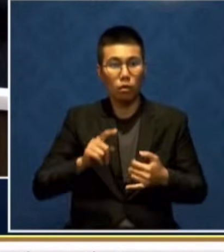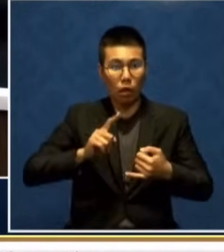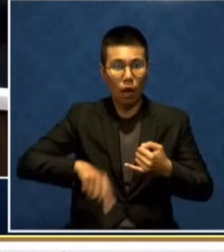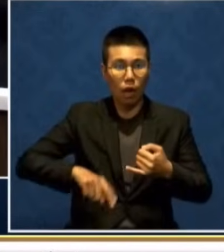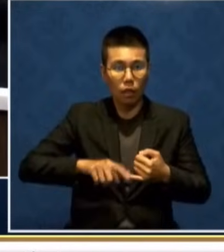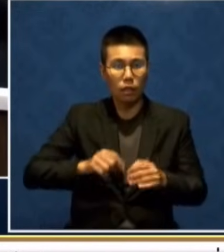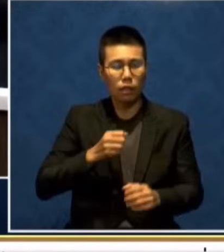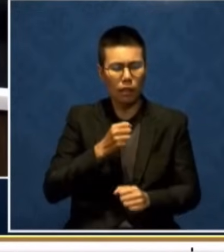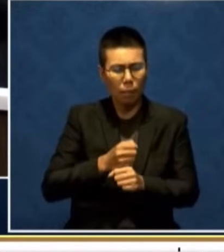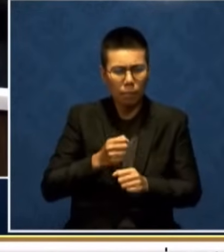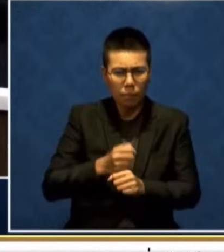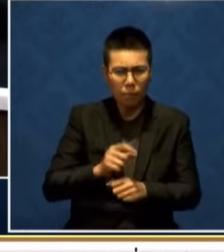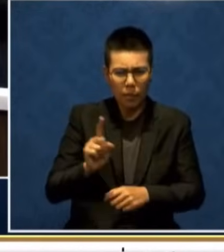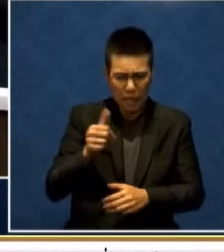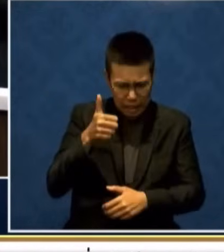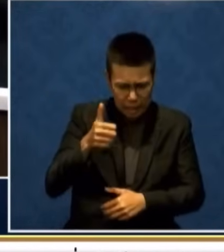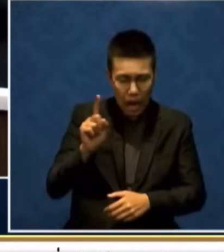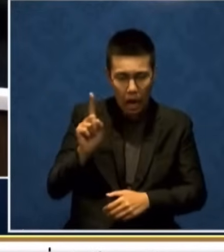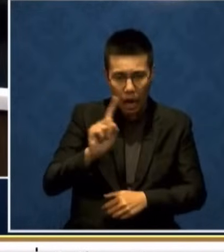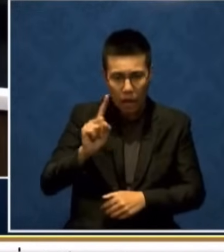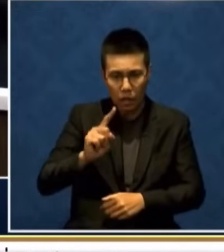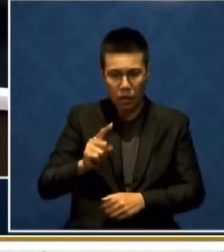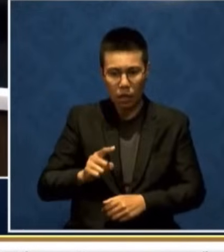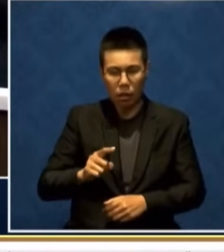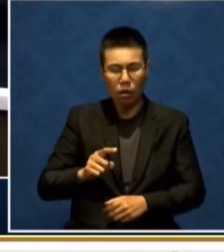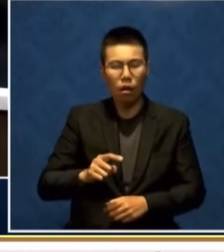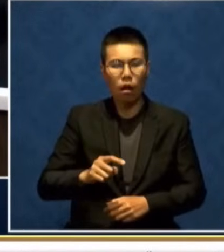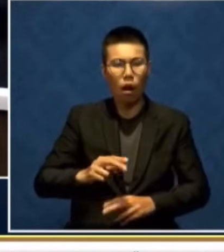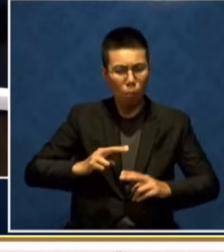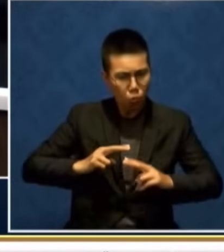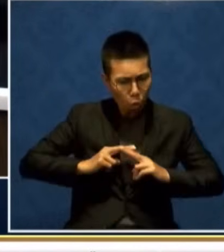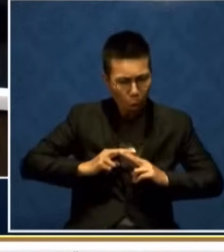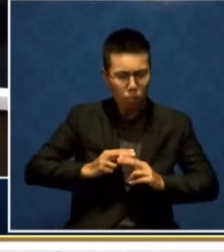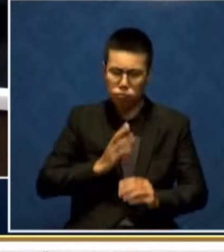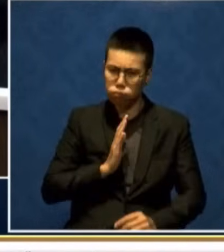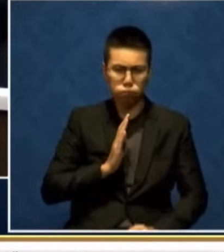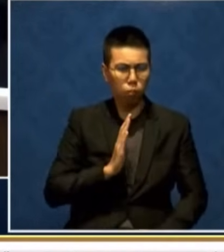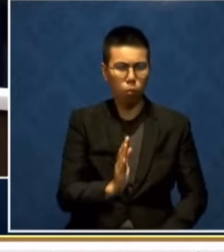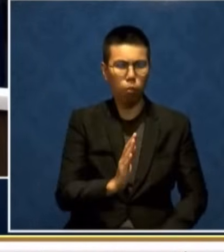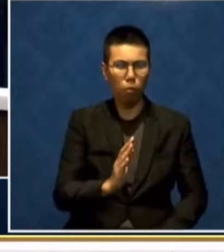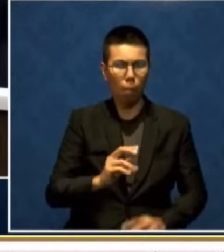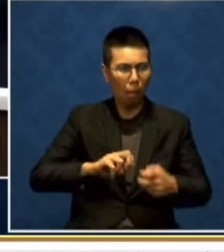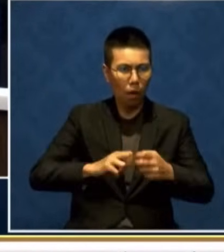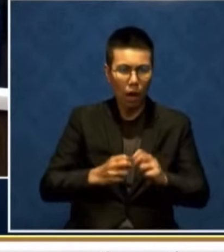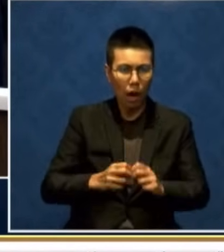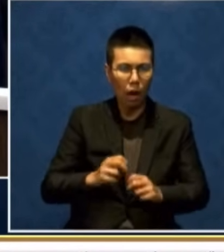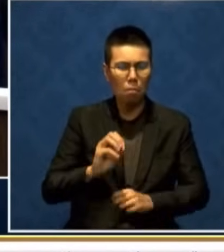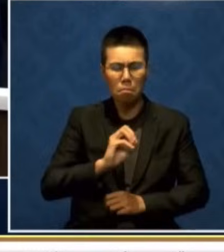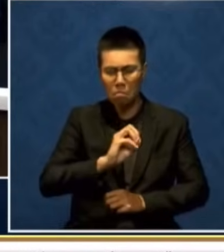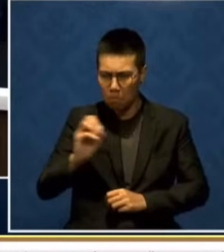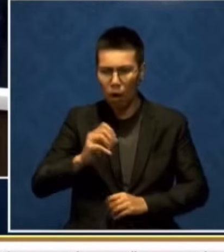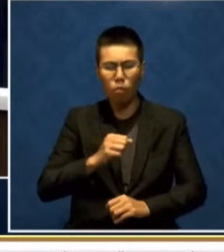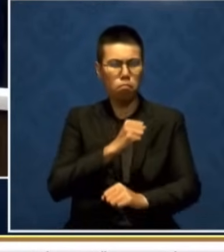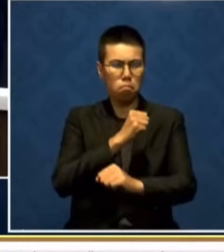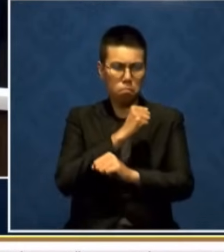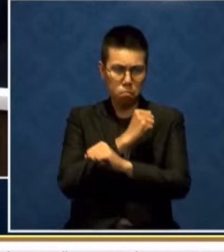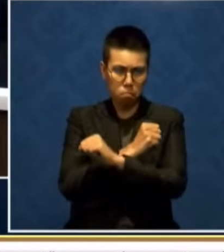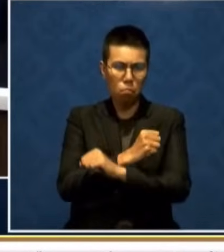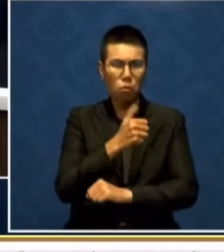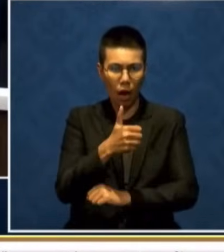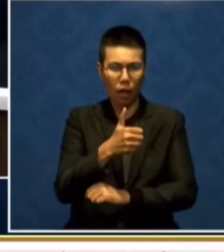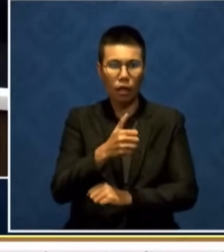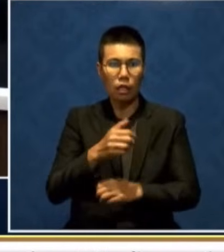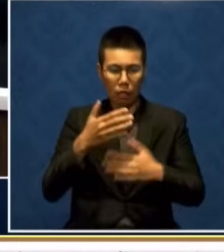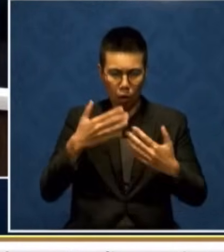ผลงานให้ดีที่สุดการทำหน้าที่อย่างซื่อสัตย์สุจริตจะเป็นเกราะคุ้มกันและส่งเสริมให้ท่านได้รับการ